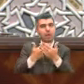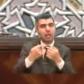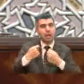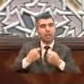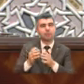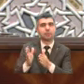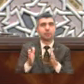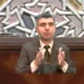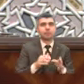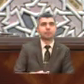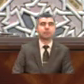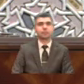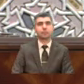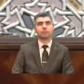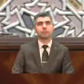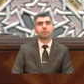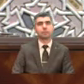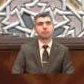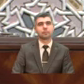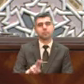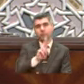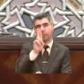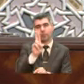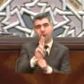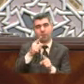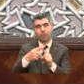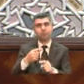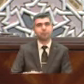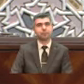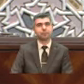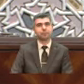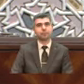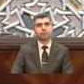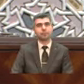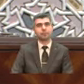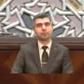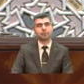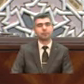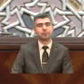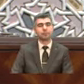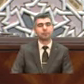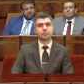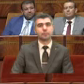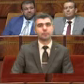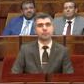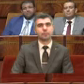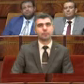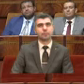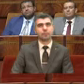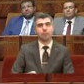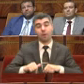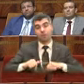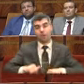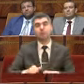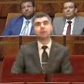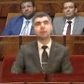شكرا. تعقيب السيد النائب في بضع ثواني ما تبقى من الوقت. سيد الوزير،